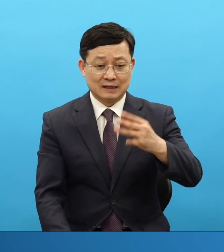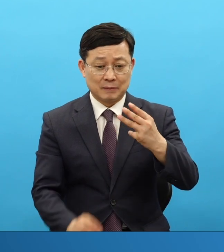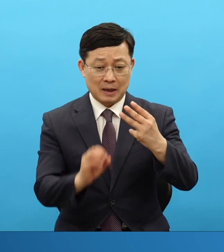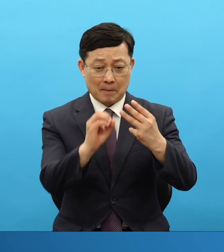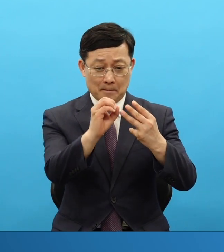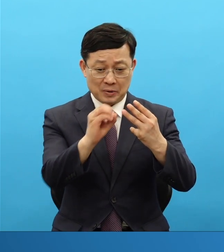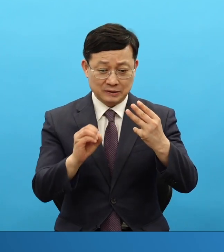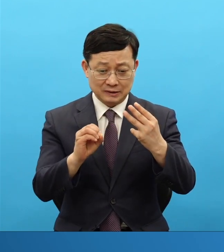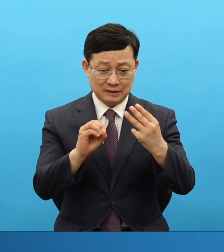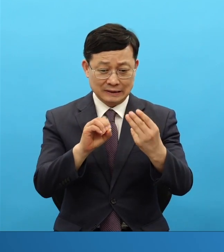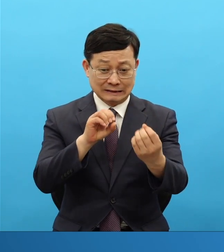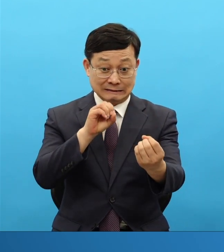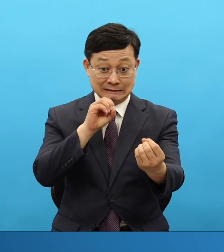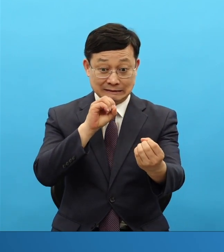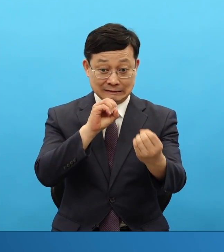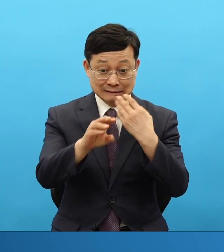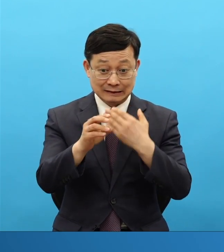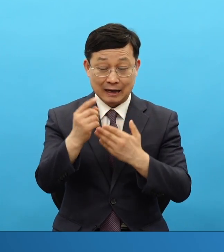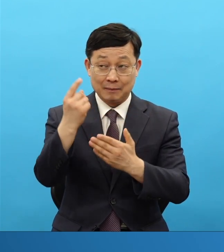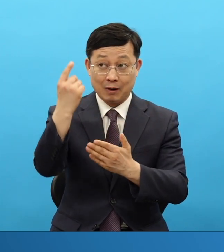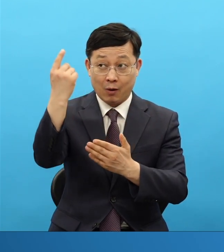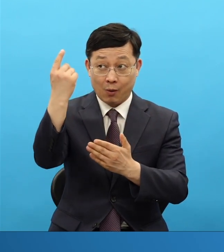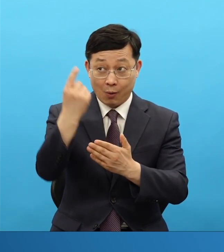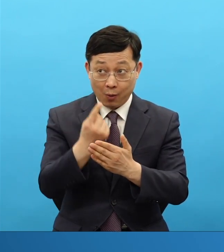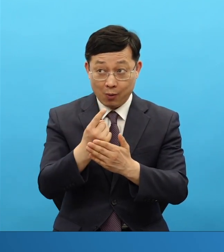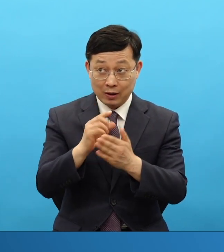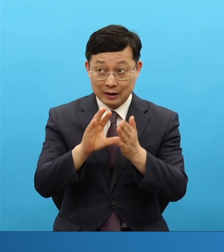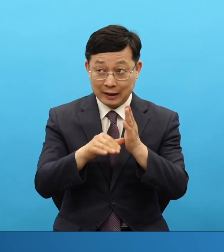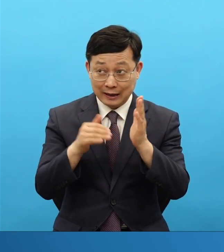300% 응답받아야 돼. Receive 300% answers.